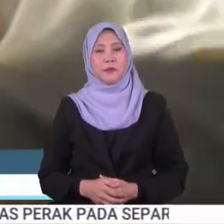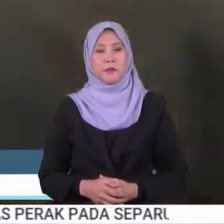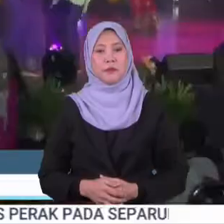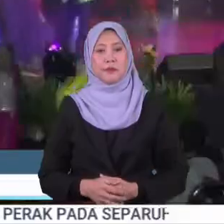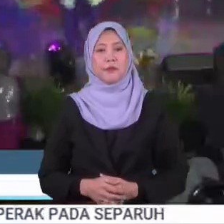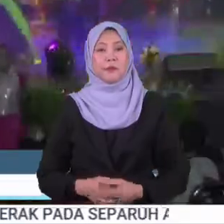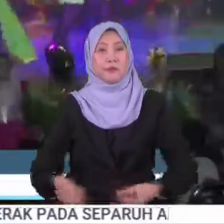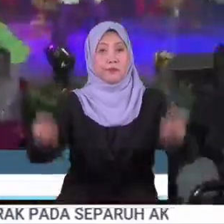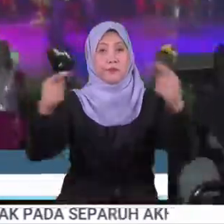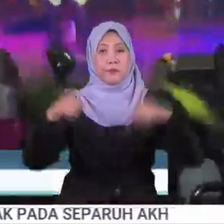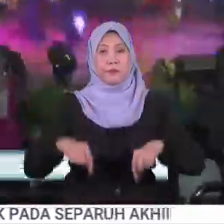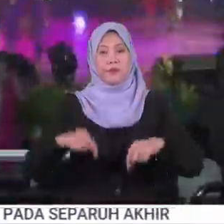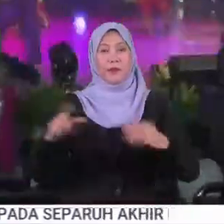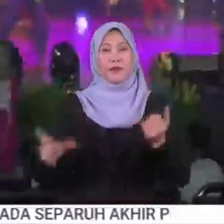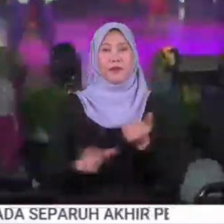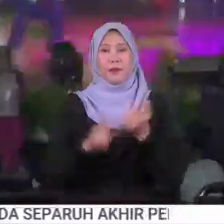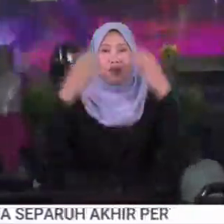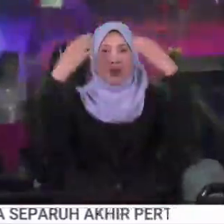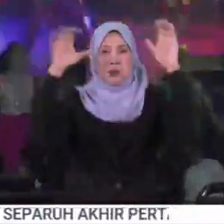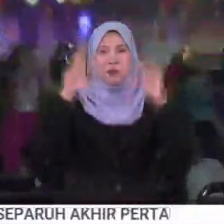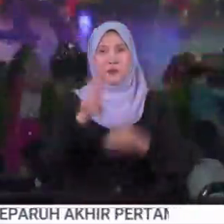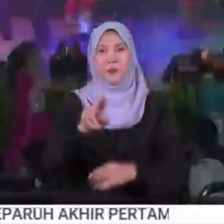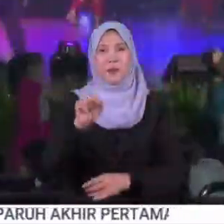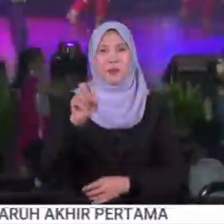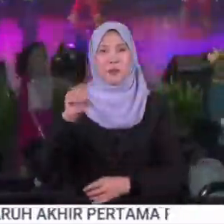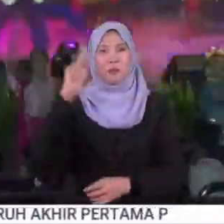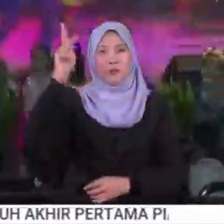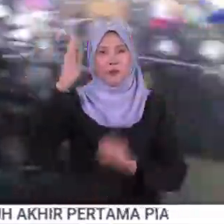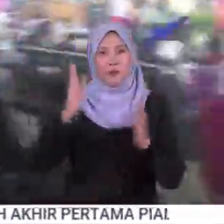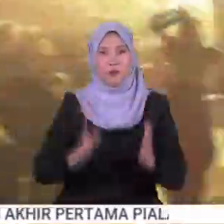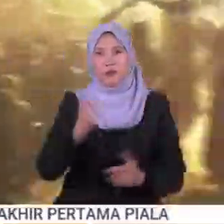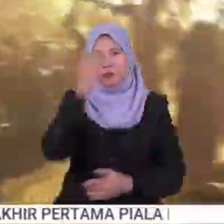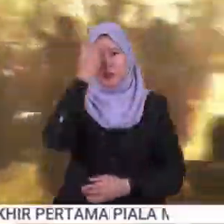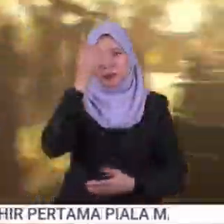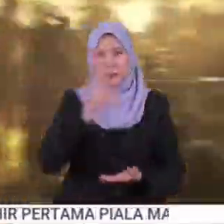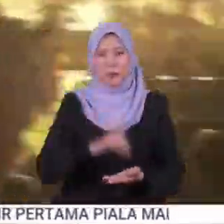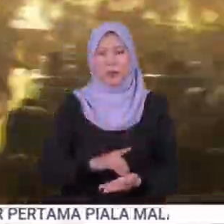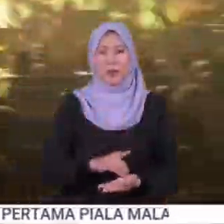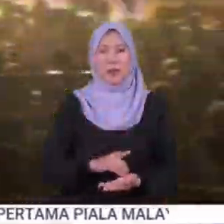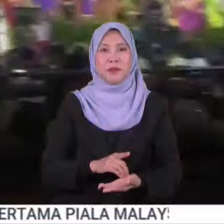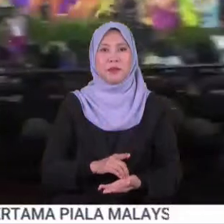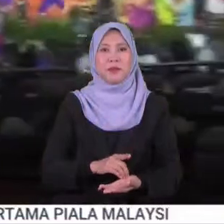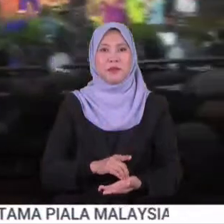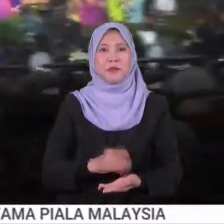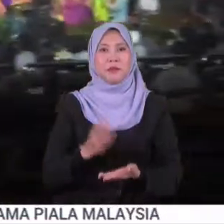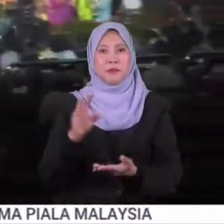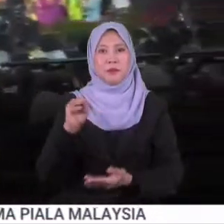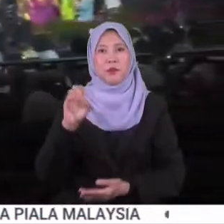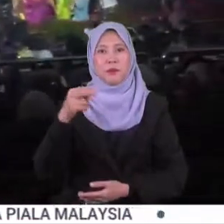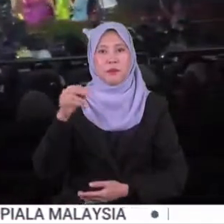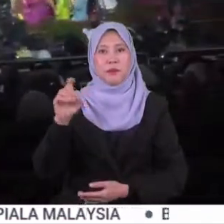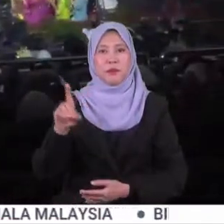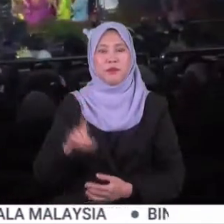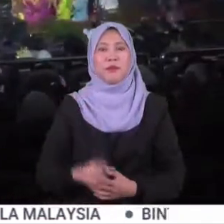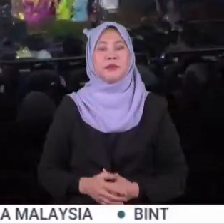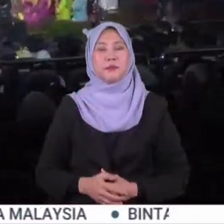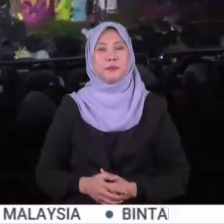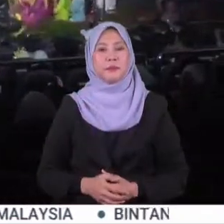Turut hadir Naib Chancellor USM Prof. Datuk Seri Dr. Abdul Rahman Muhammad.